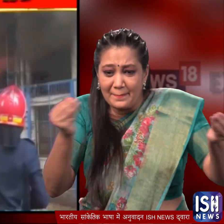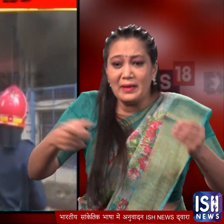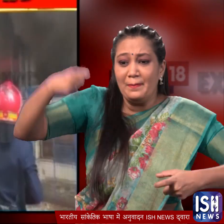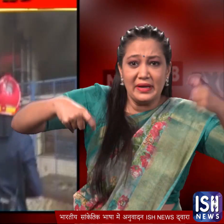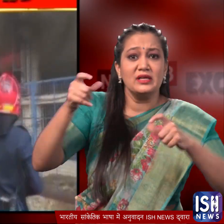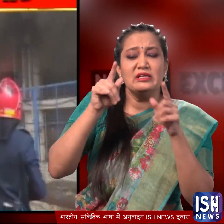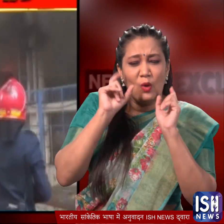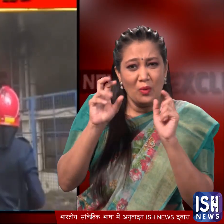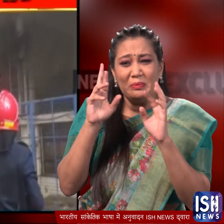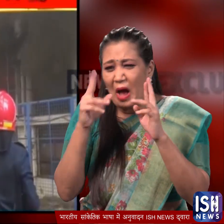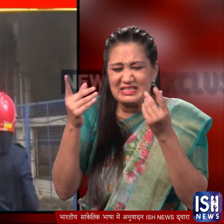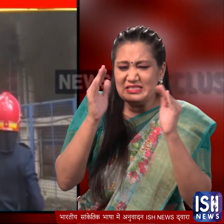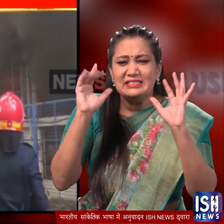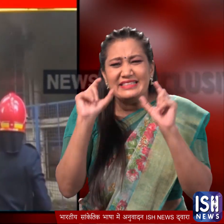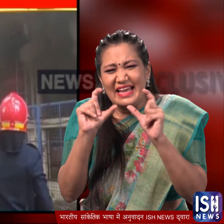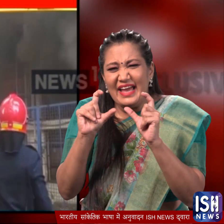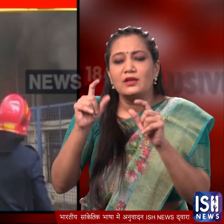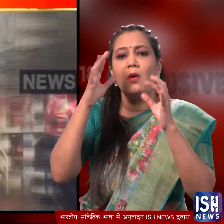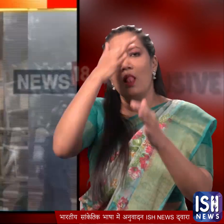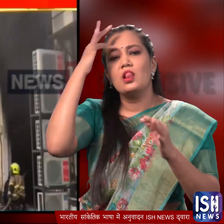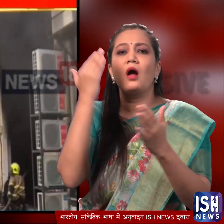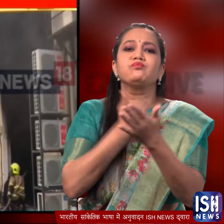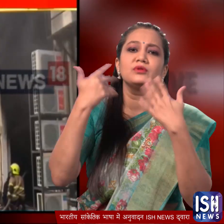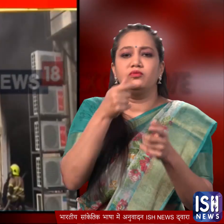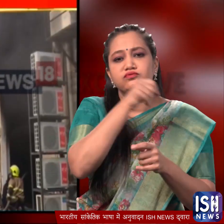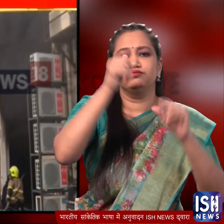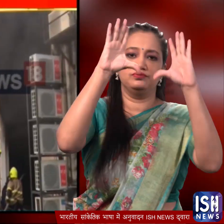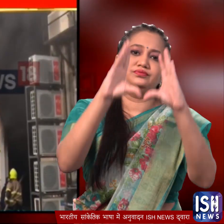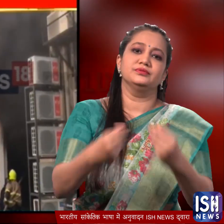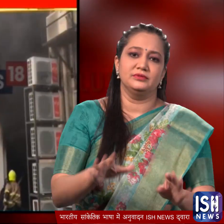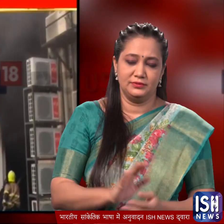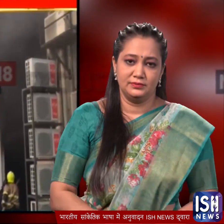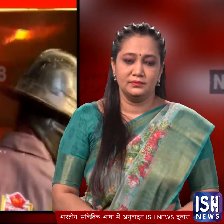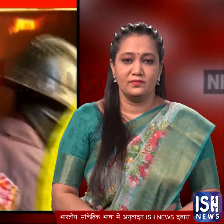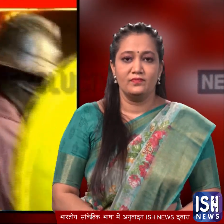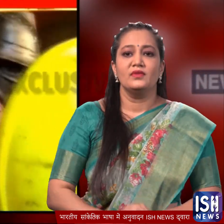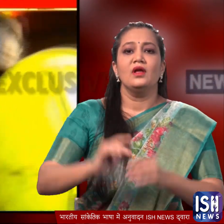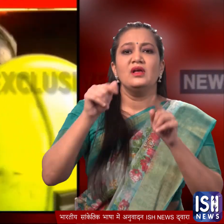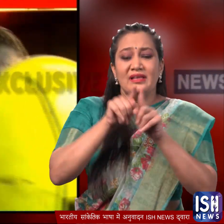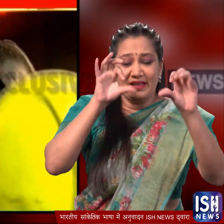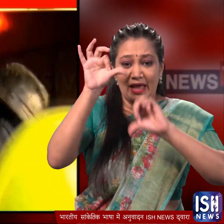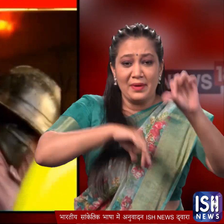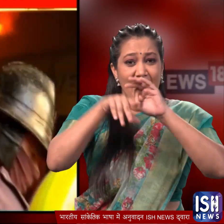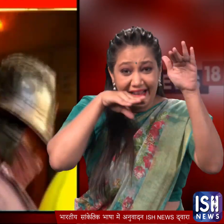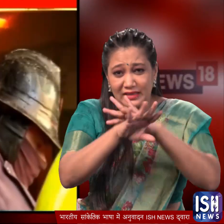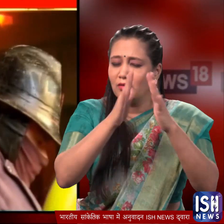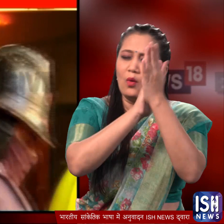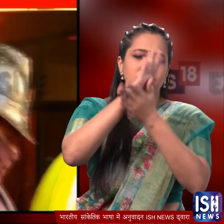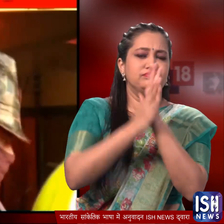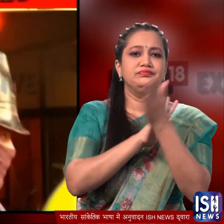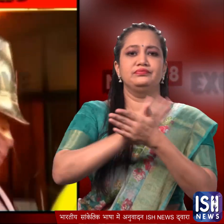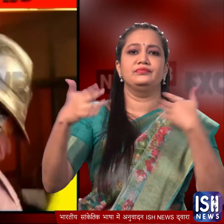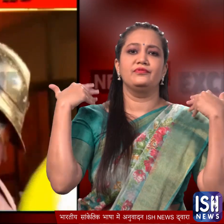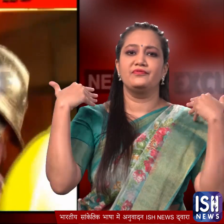दूसरी इमारतों में भी आग के फैलने का खतरा मंडराने लगा। हालांकि वक्त रहते आग बुझा ली गई। बताया गया कि इस हादसे में केमिकल फैक्ट्री पूरी